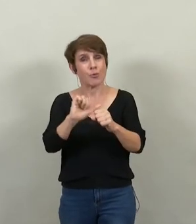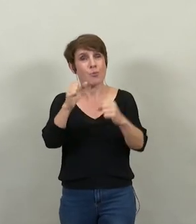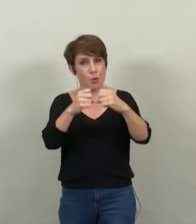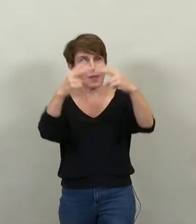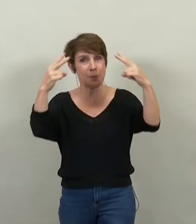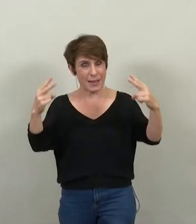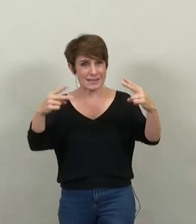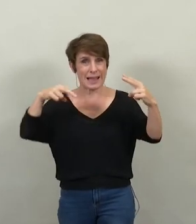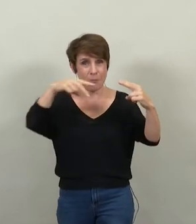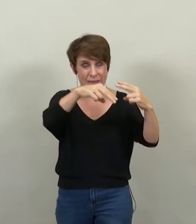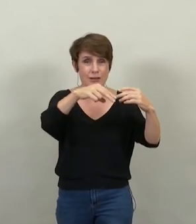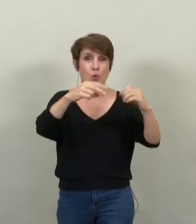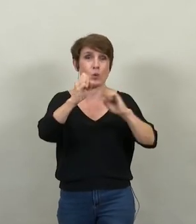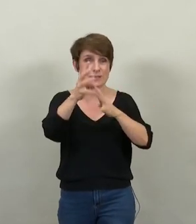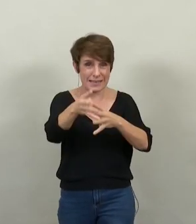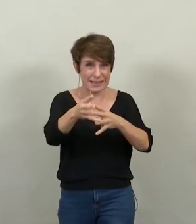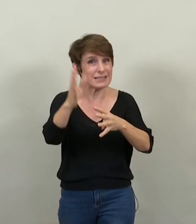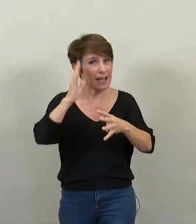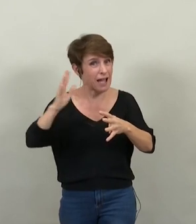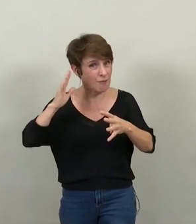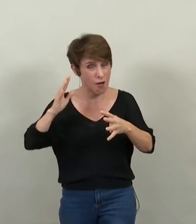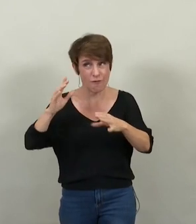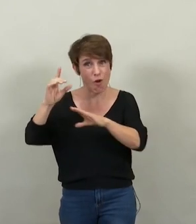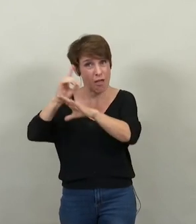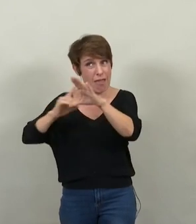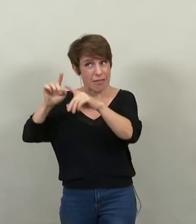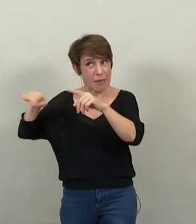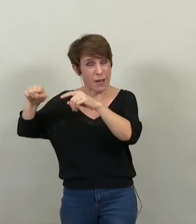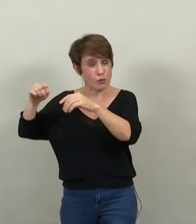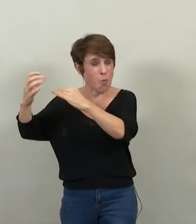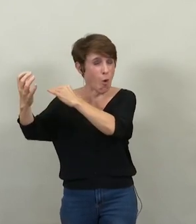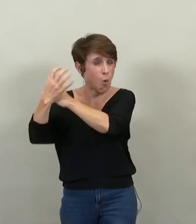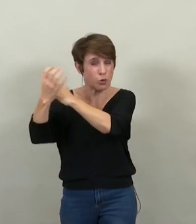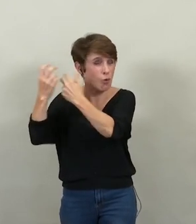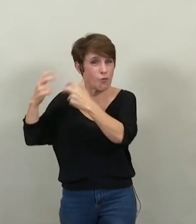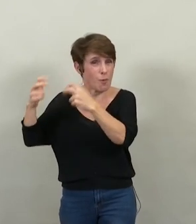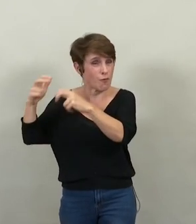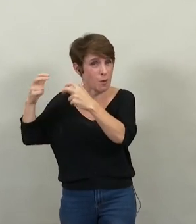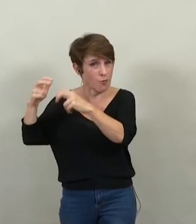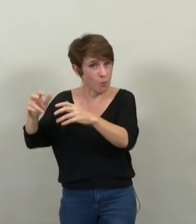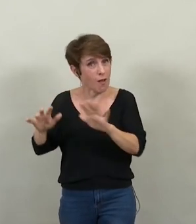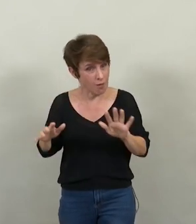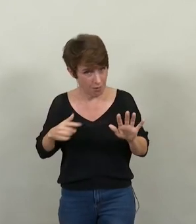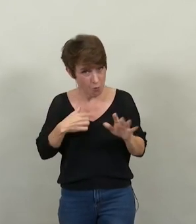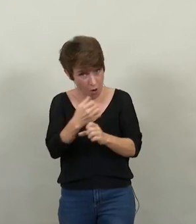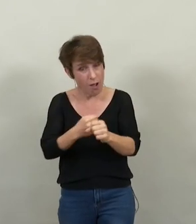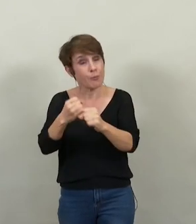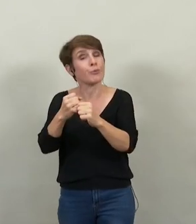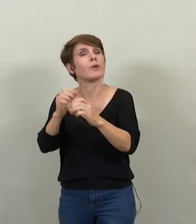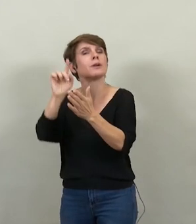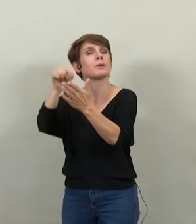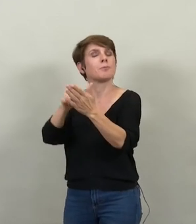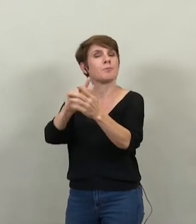contre contre tous les les les conseillers départementaux de l'époque qui qui qui qui voulaiit pas rétablir le vélo entre Mélan et et